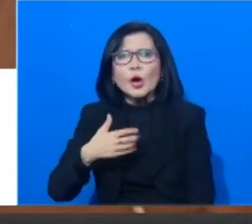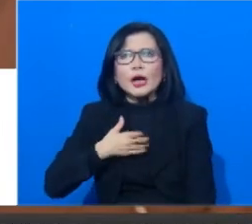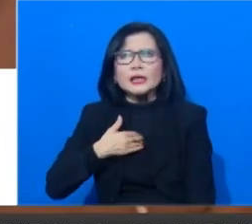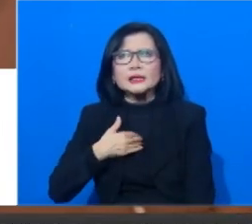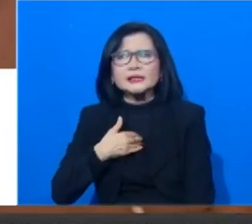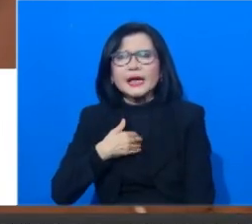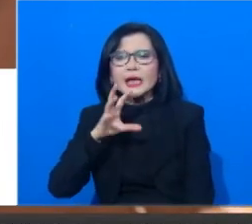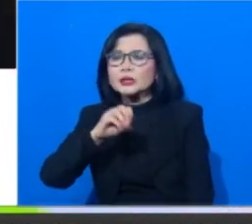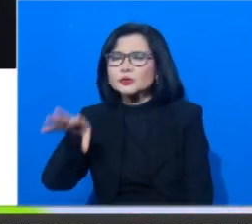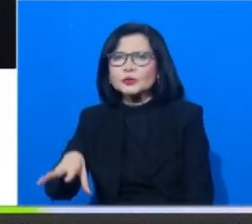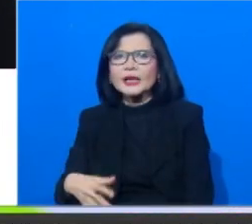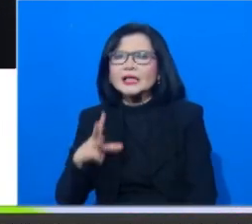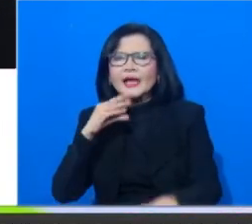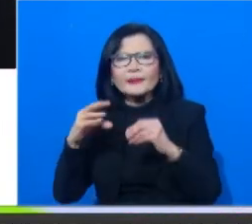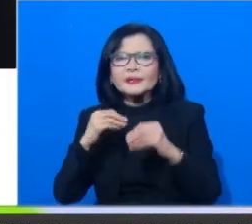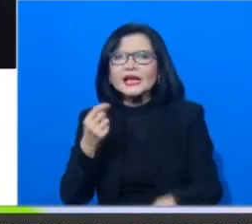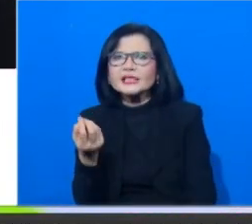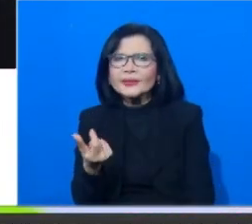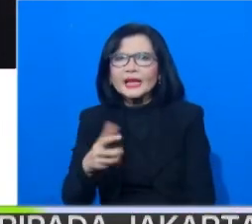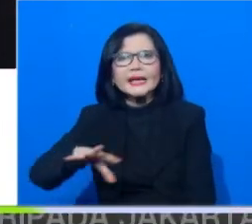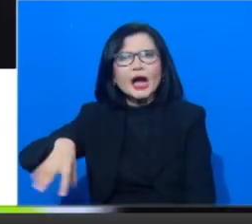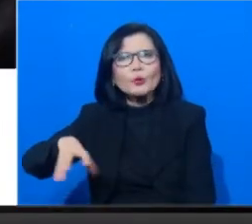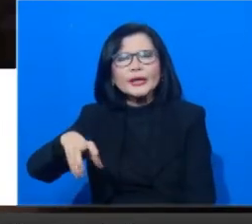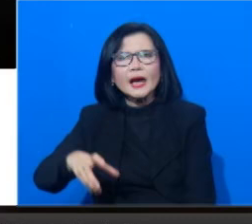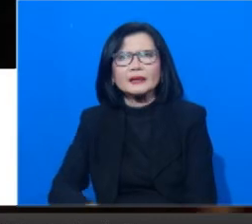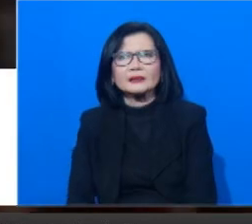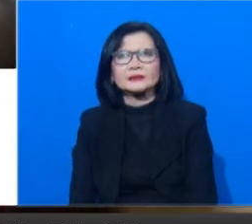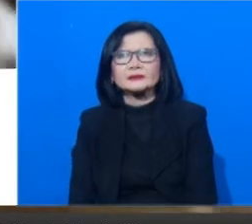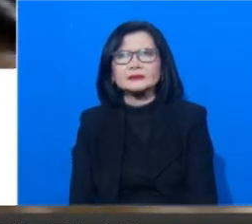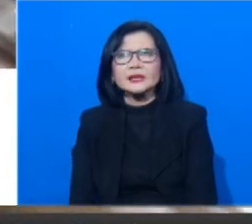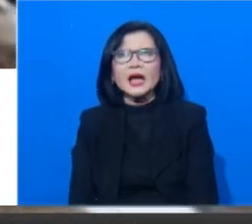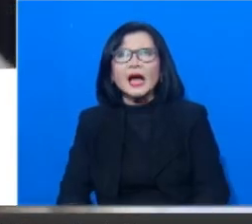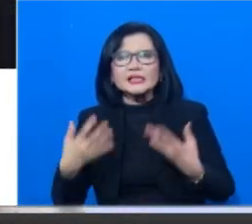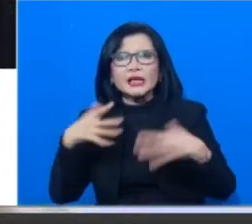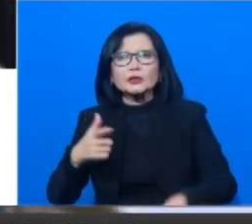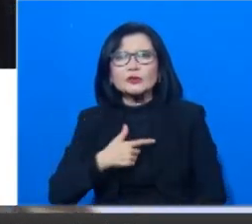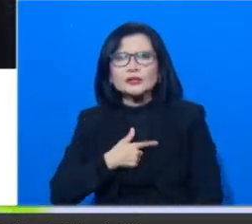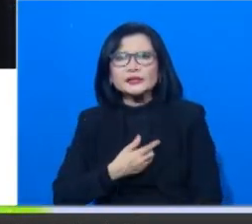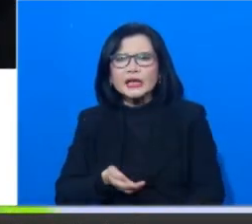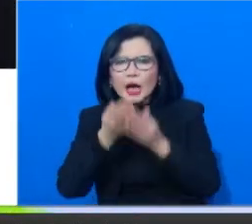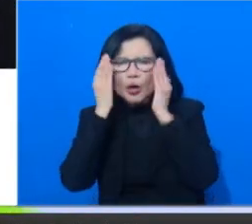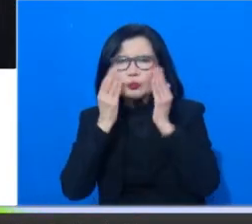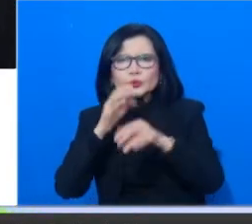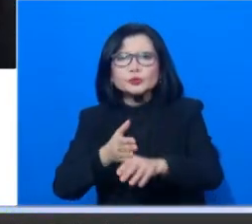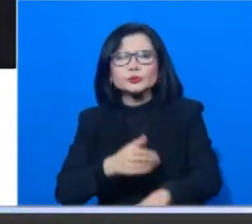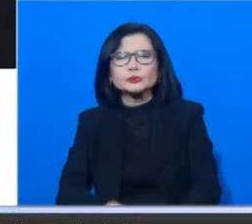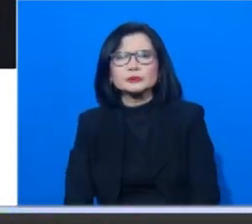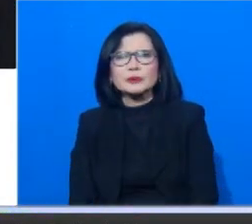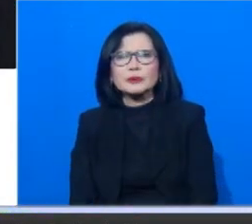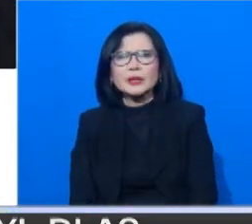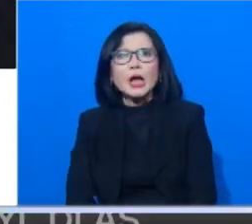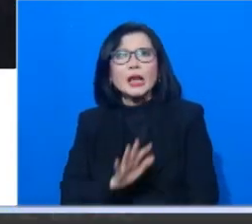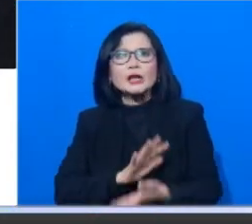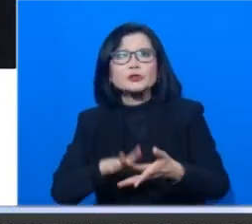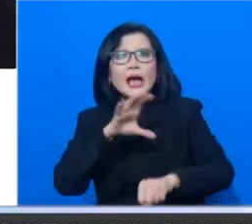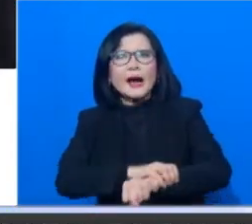menurunkan mereka saya berbincang sejenak sama keluarga yang di sana Terus setelah itu saya ambil wudu lsung ada penangkapan itu nah ketika proses